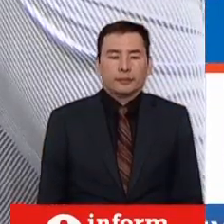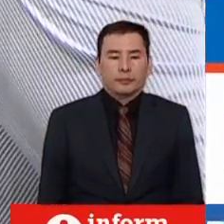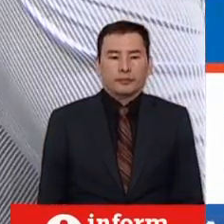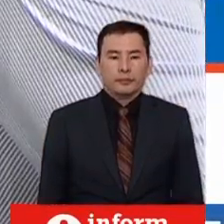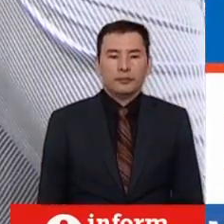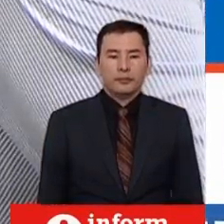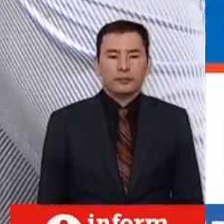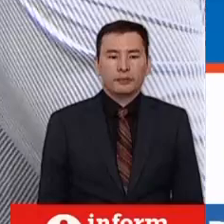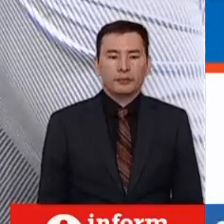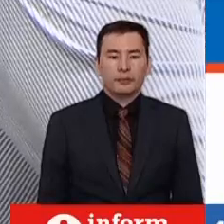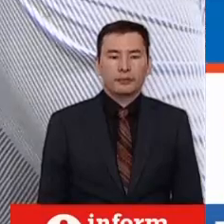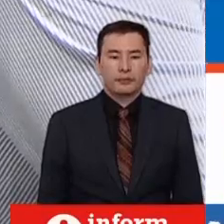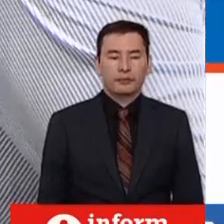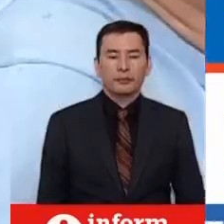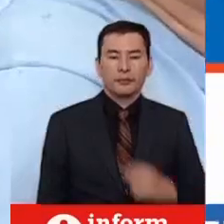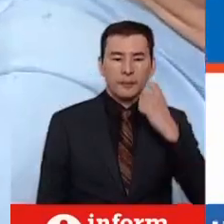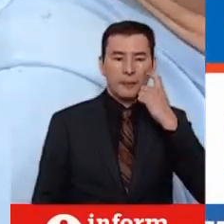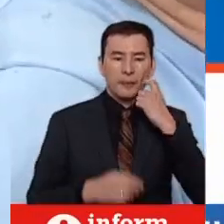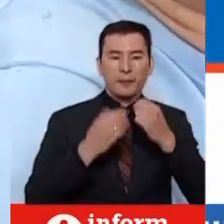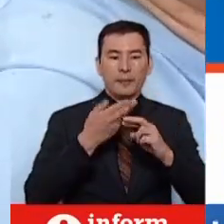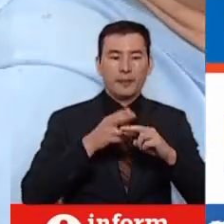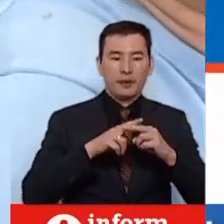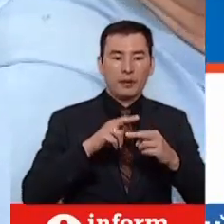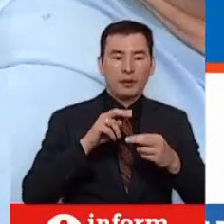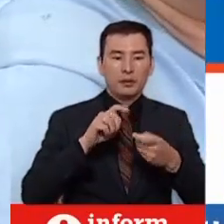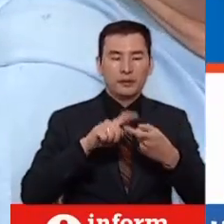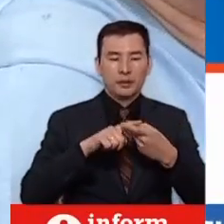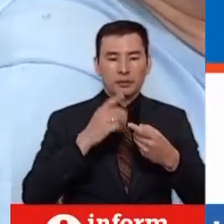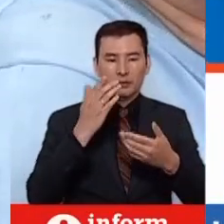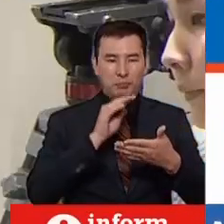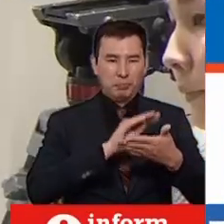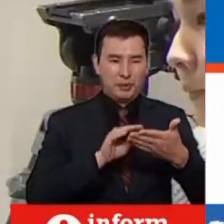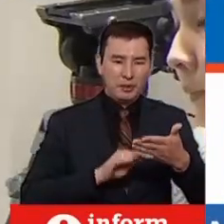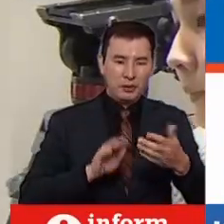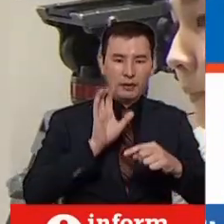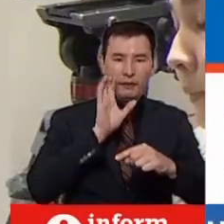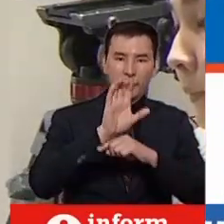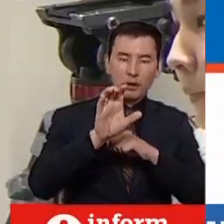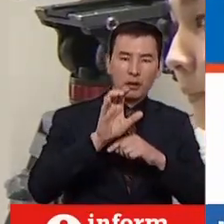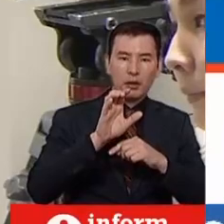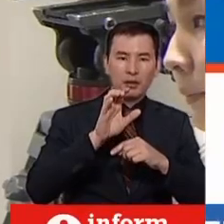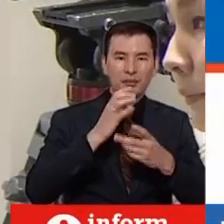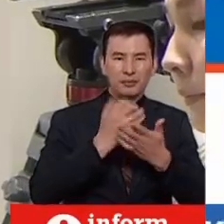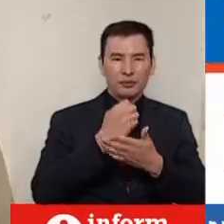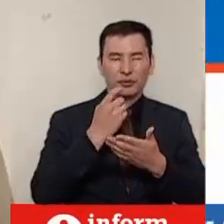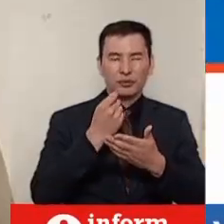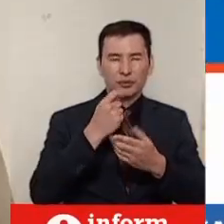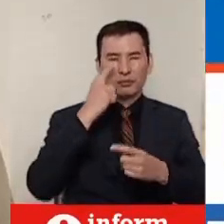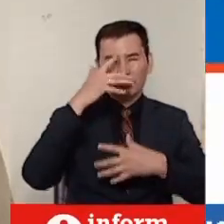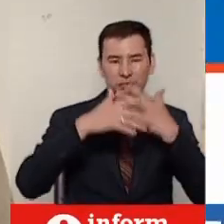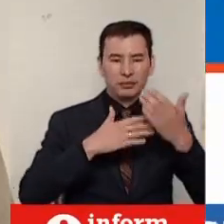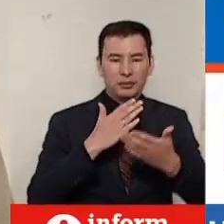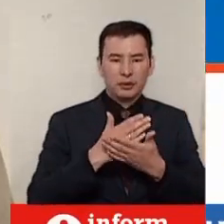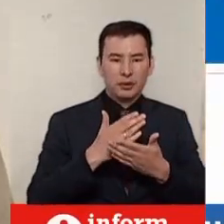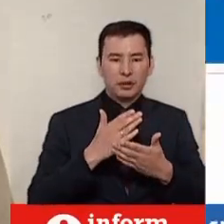емес, сценарийге қаражат аламыз дегендер шығармашылыққа назар аудармай, ең бірінші құжатты алға шығарғандары түсініксіз деп ашулы. Жыл